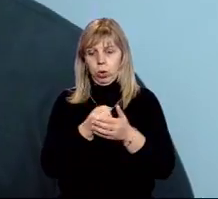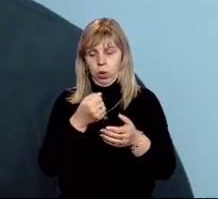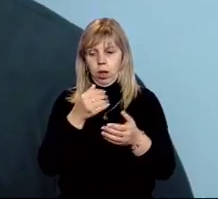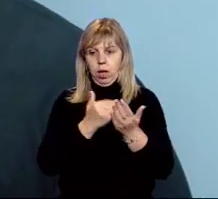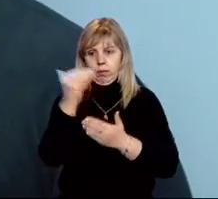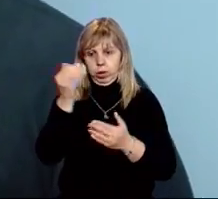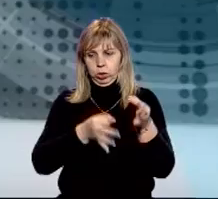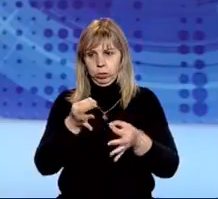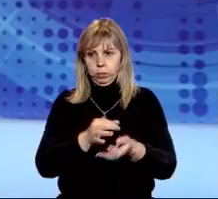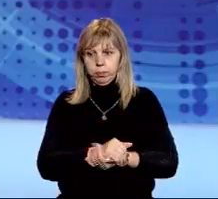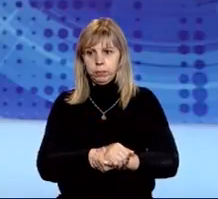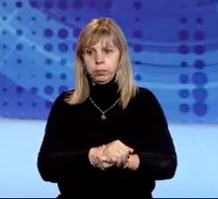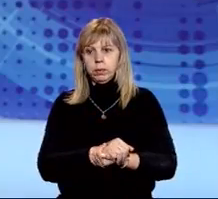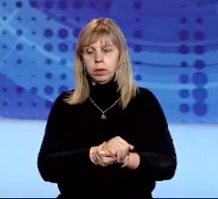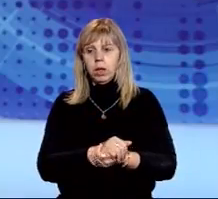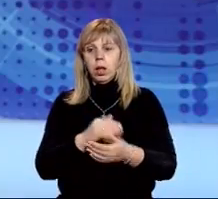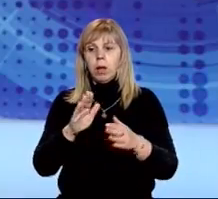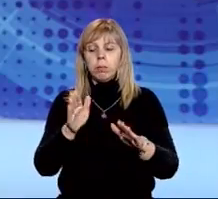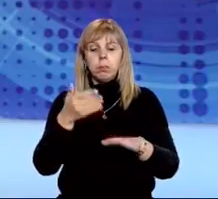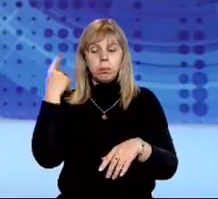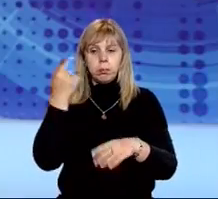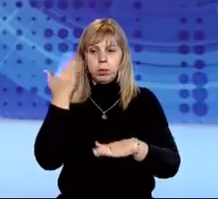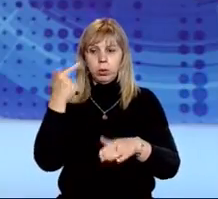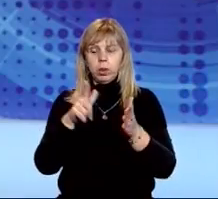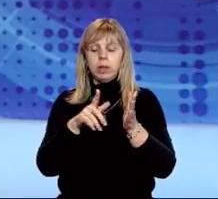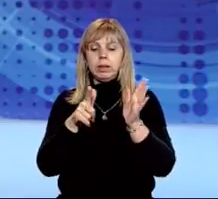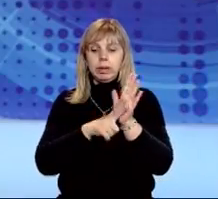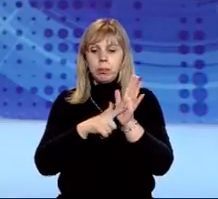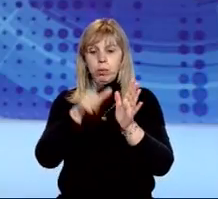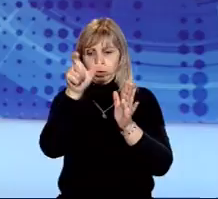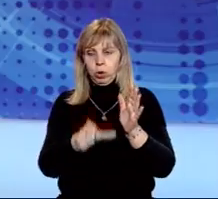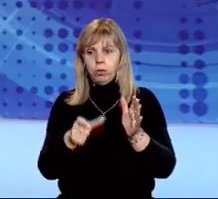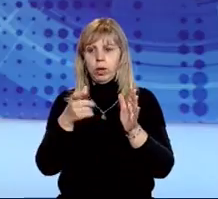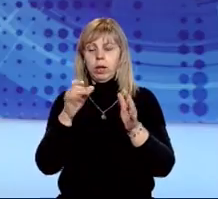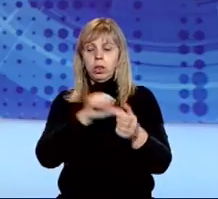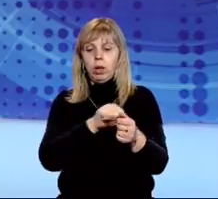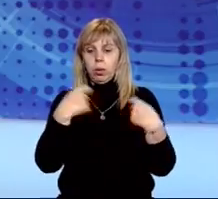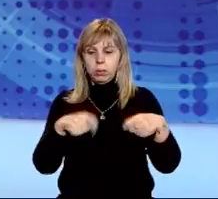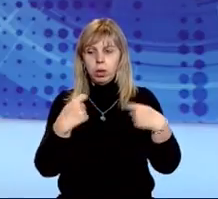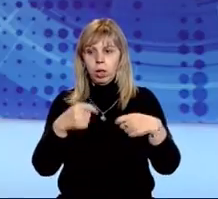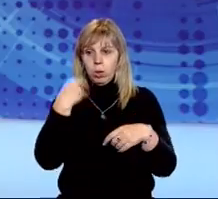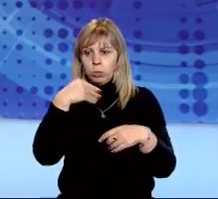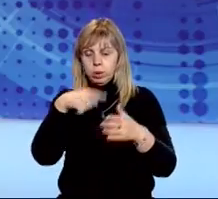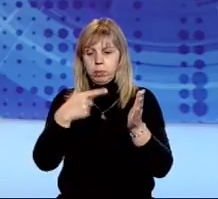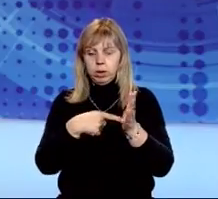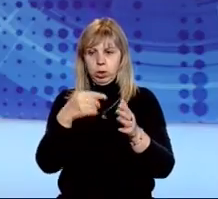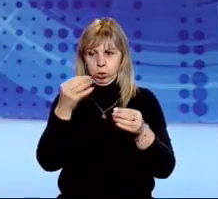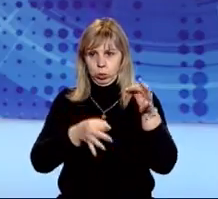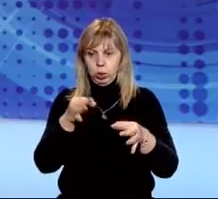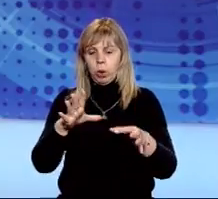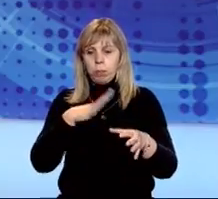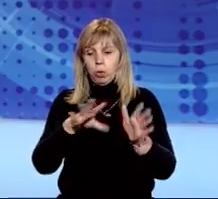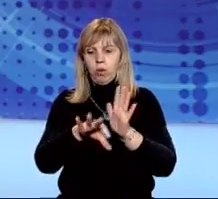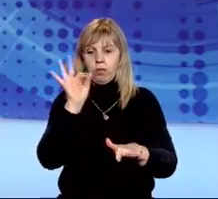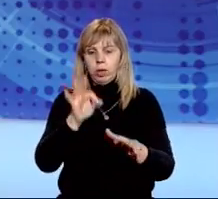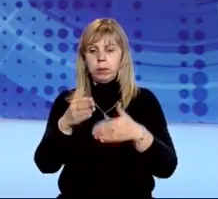апеляційної інстанції. Минулого тижня 7 із 9 підозрюваних у наркоторгівлі в Ужгородському міськрайонному суді було